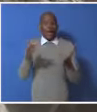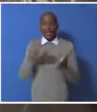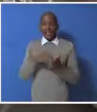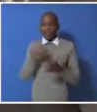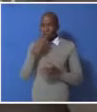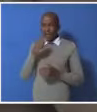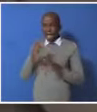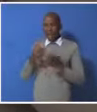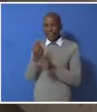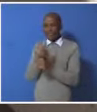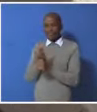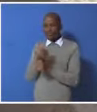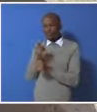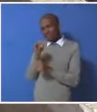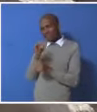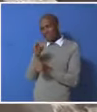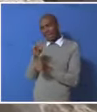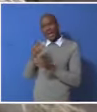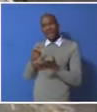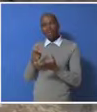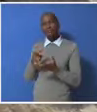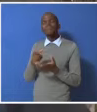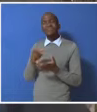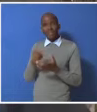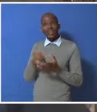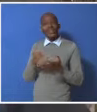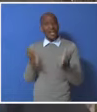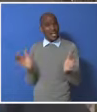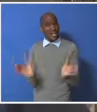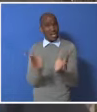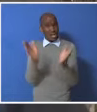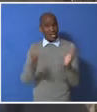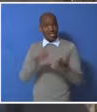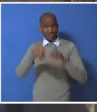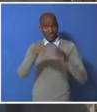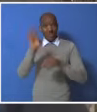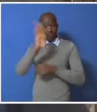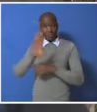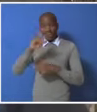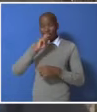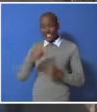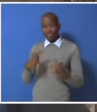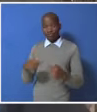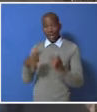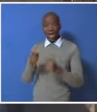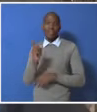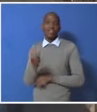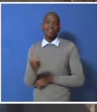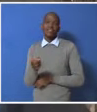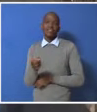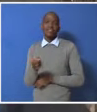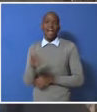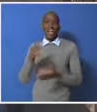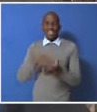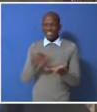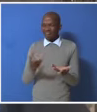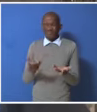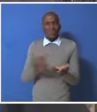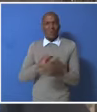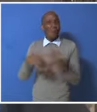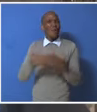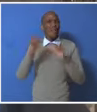sengwe sa mohuta o kana madirelo a ntseng jaana thotloetso ya me e ka nna gore Batswana re ne re itekalesego mo dilong tse di ntseng jaana ga ke dumele gore ne go na